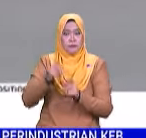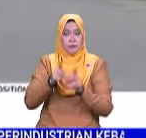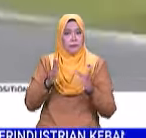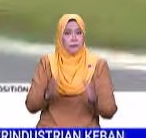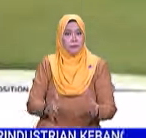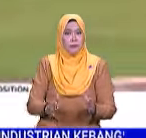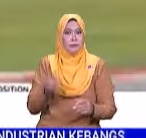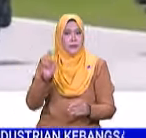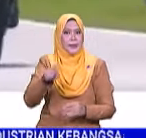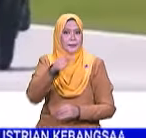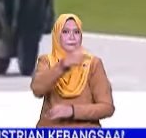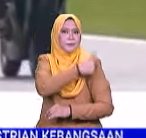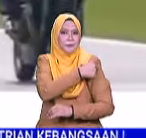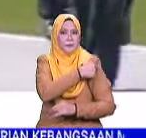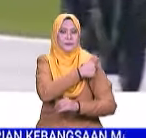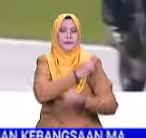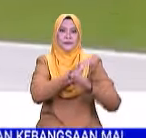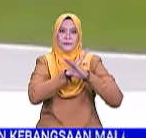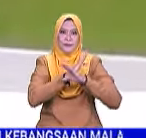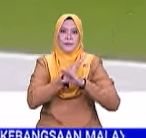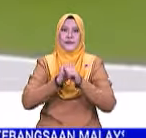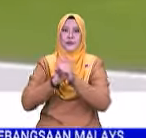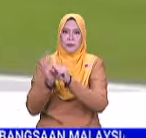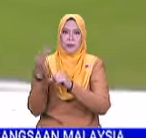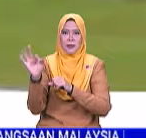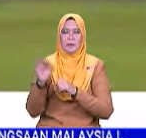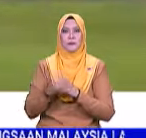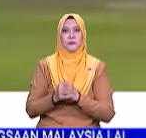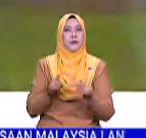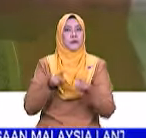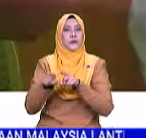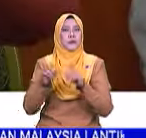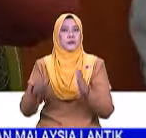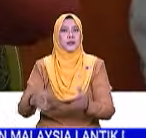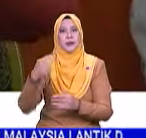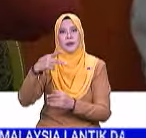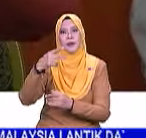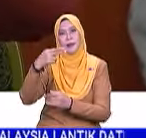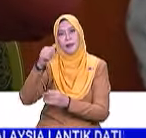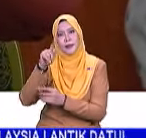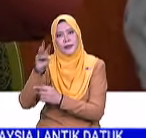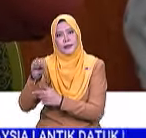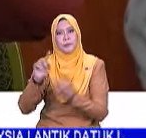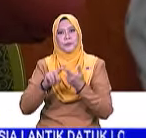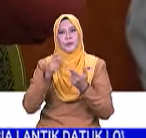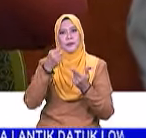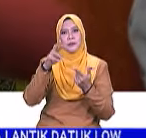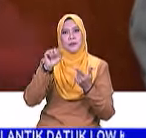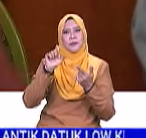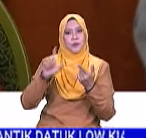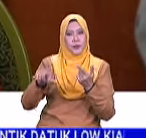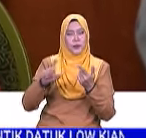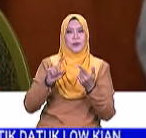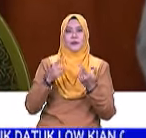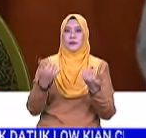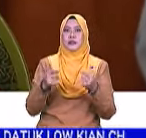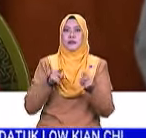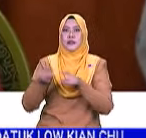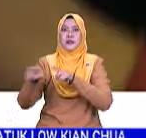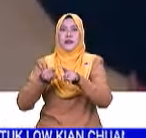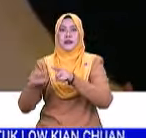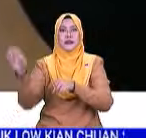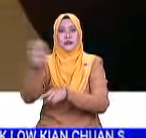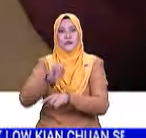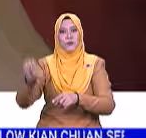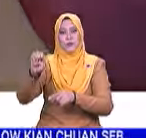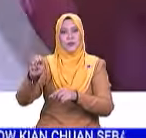peserta mengambil vaksin COVID-19. Antaranya pelumba seperti Hakim Danish dan Syahrul Izwar Mohd Syahril yang bersaing di